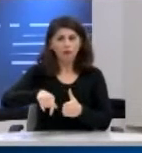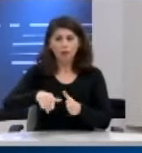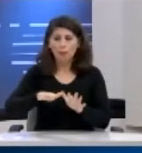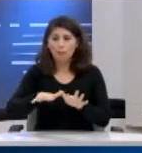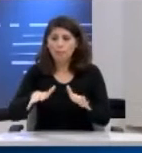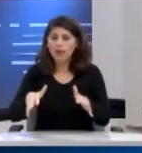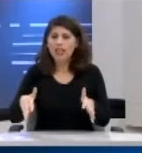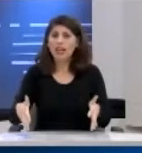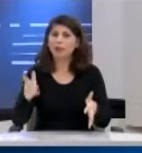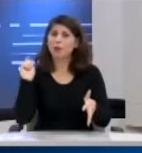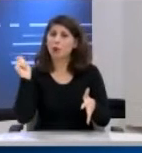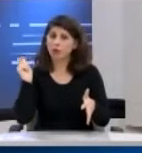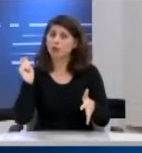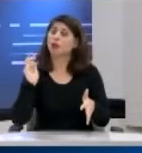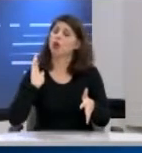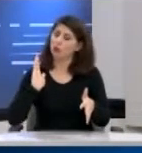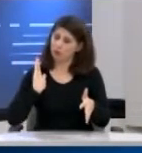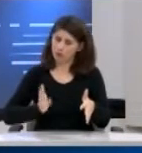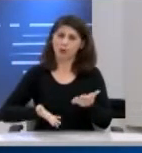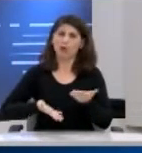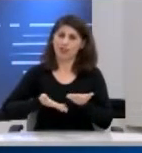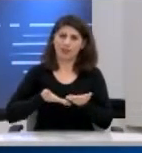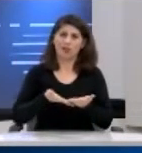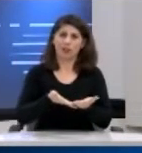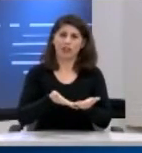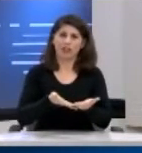πολιτικής το οποίο μπορεί πράγματι να συμβάλλει